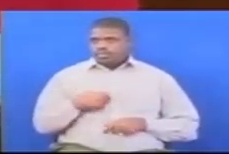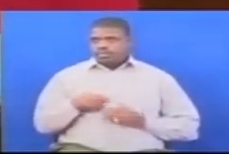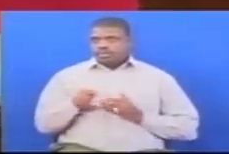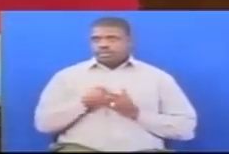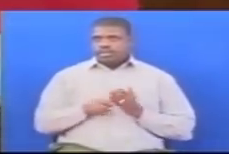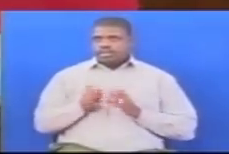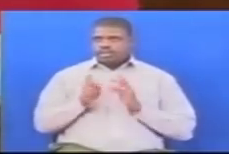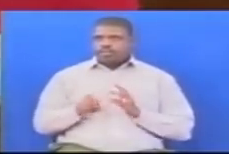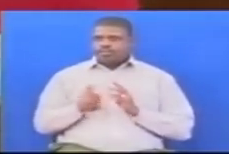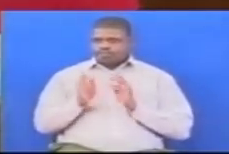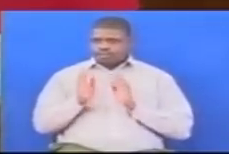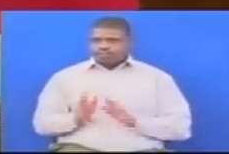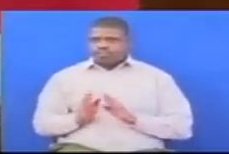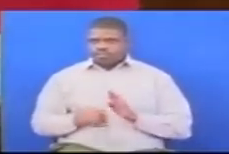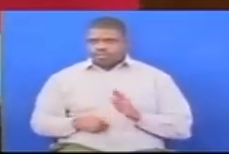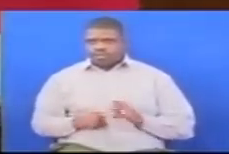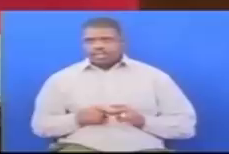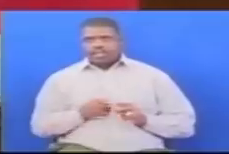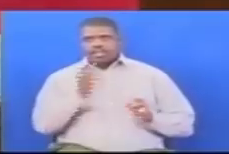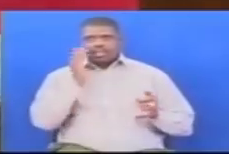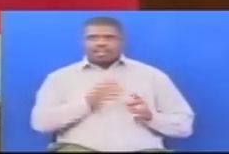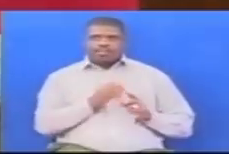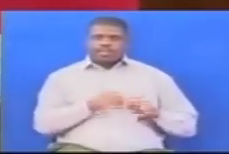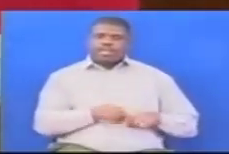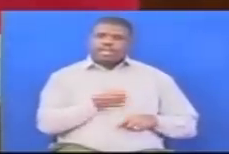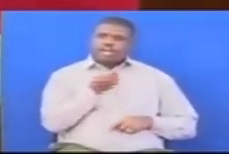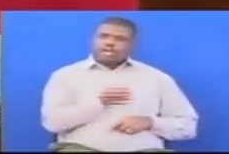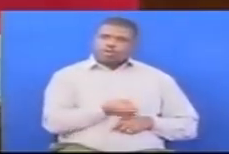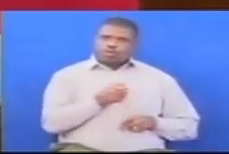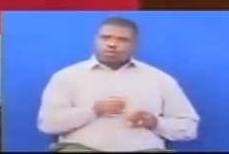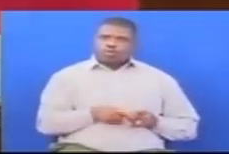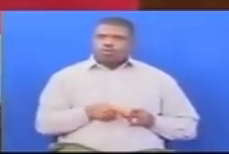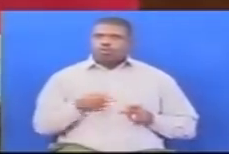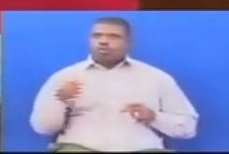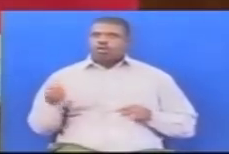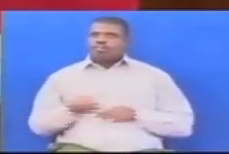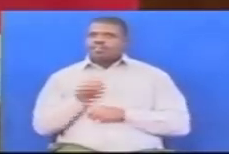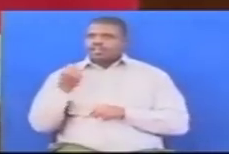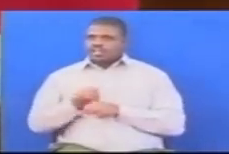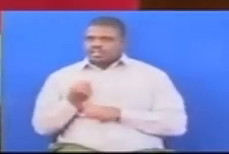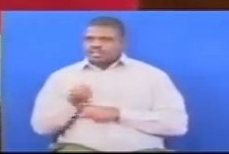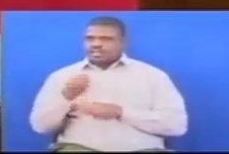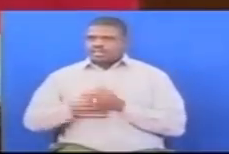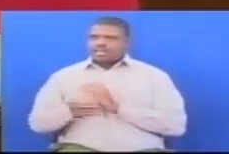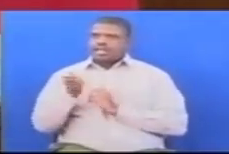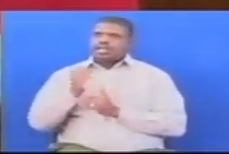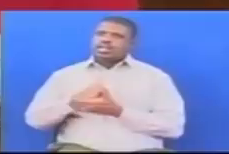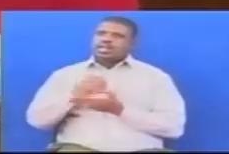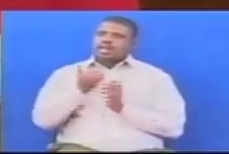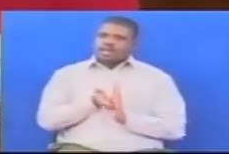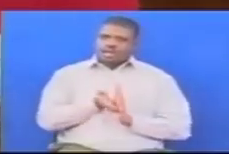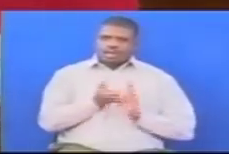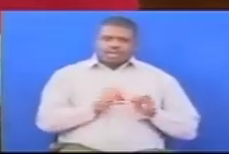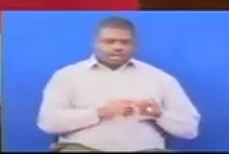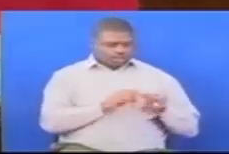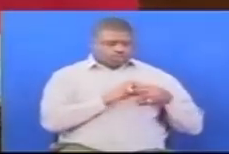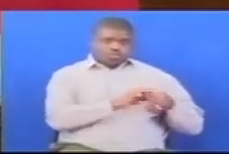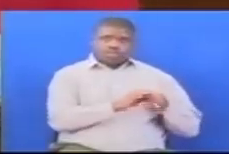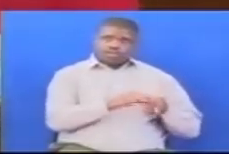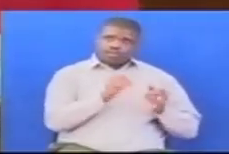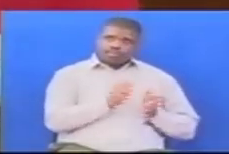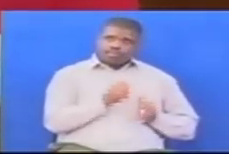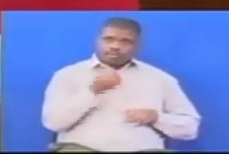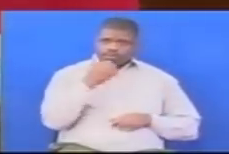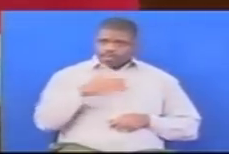kama ifuatavyo: dhamira ndogo ya watumishi katika idara inayohusiana na masuala